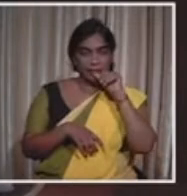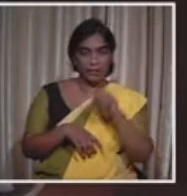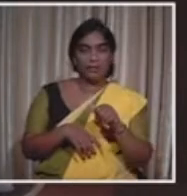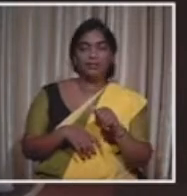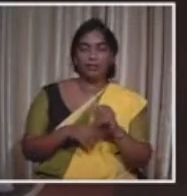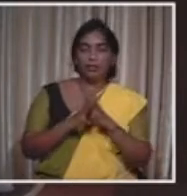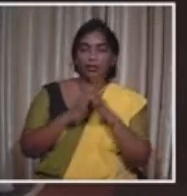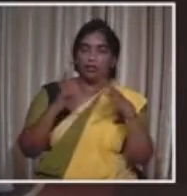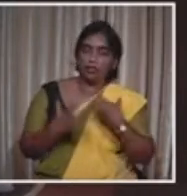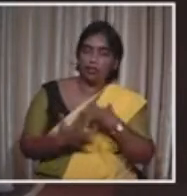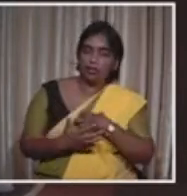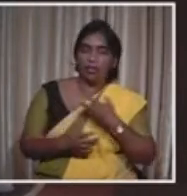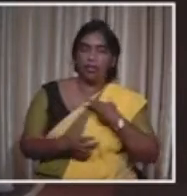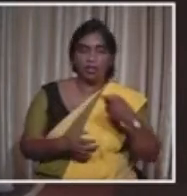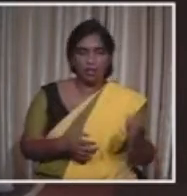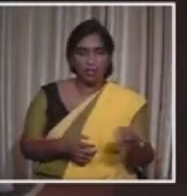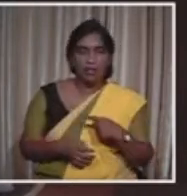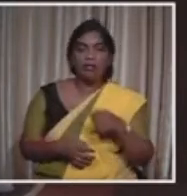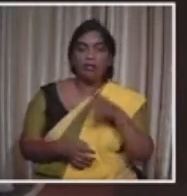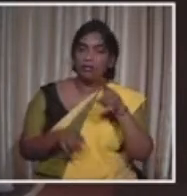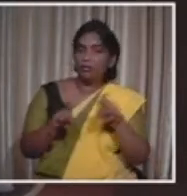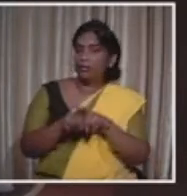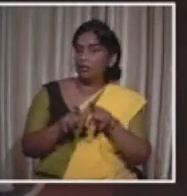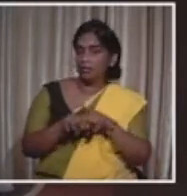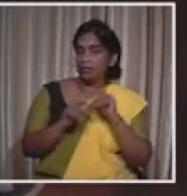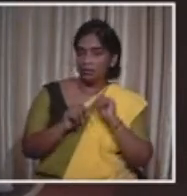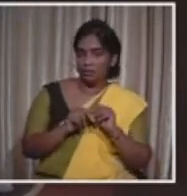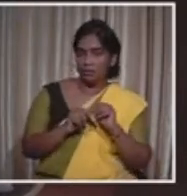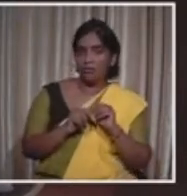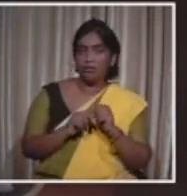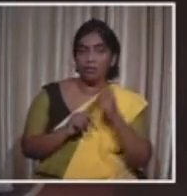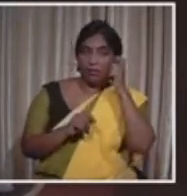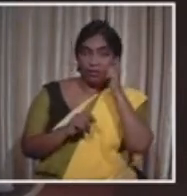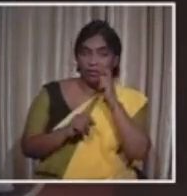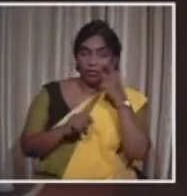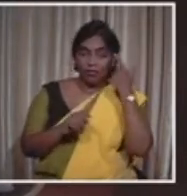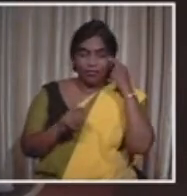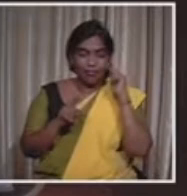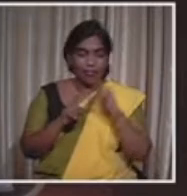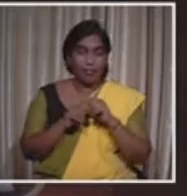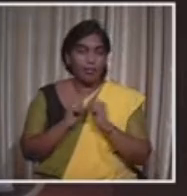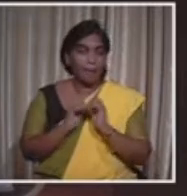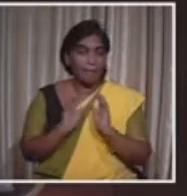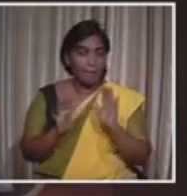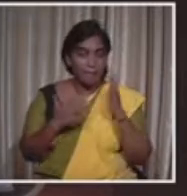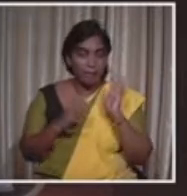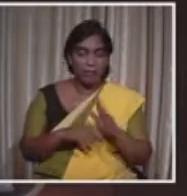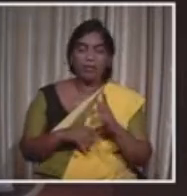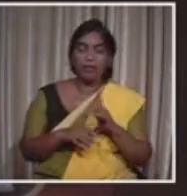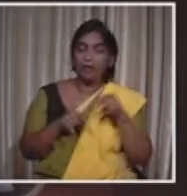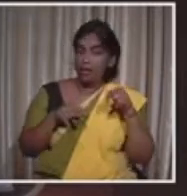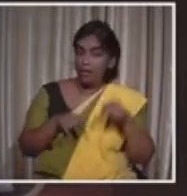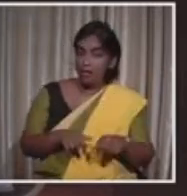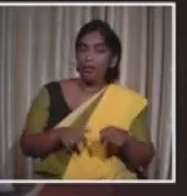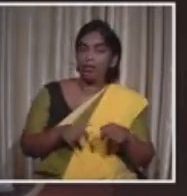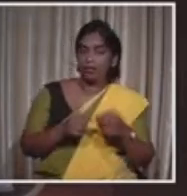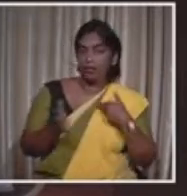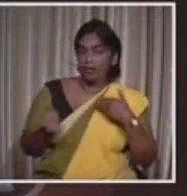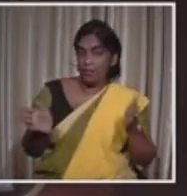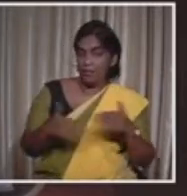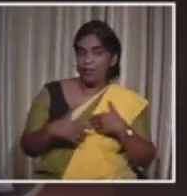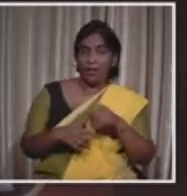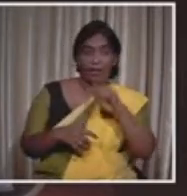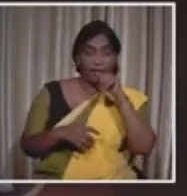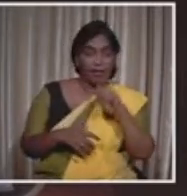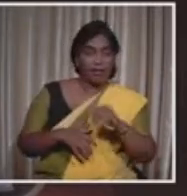දැලි ශෝකාකූල දවසක්. ඒ මන්ද ත්‍රස්ත ප්‍රහාරයක් ක්‍රියාත්මක වීම තුලින් අදට අපිට